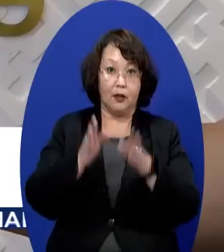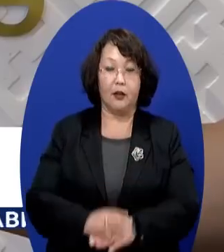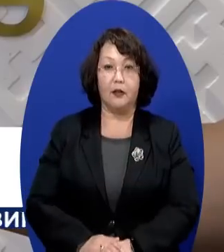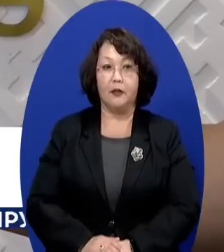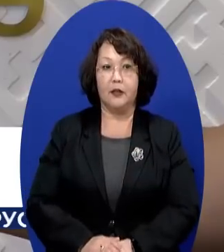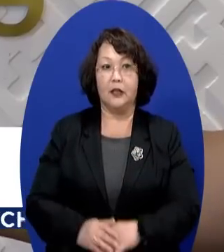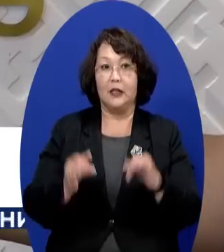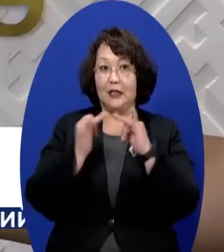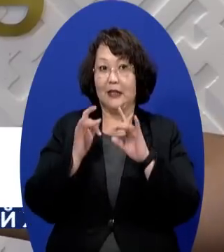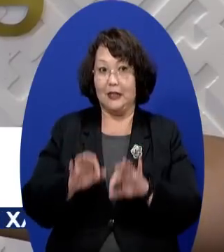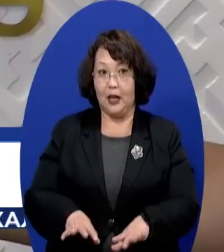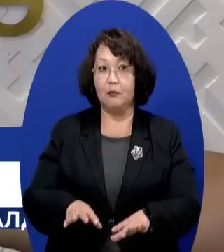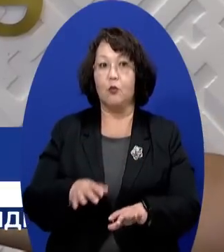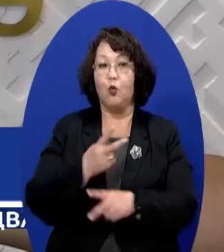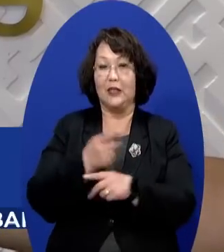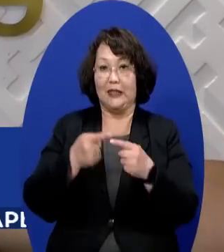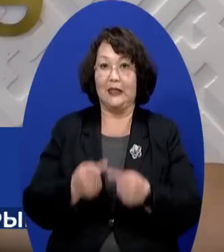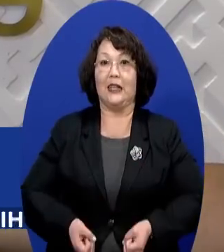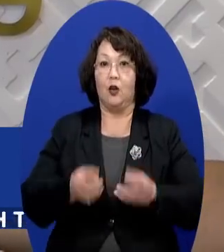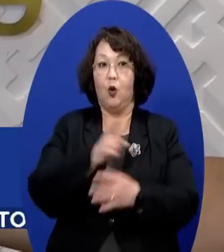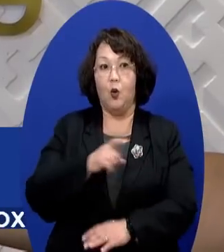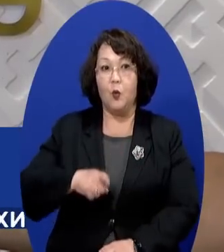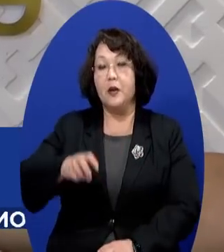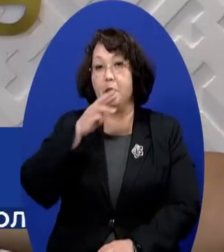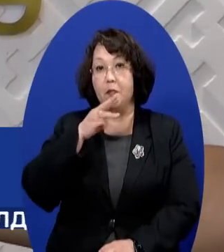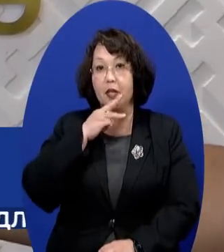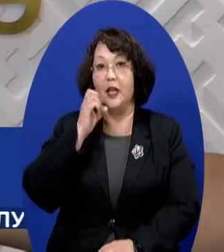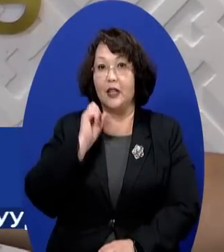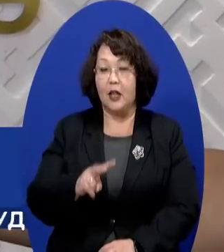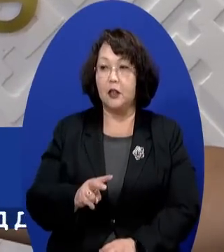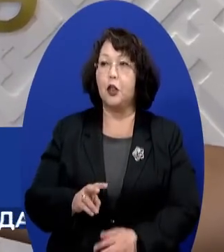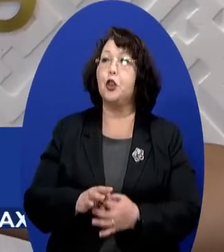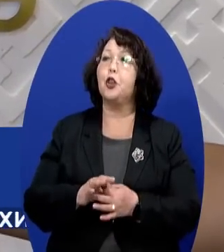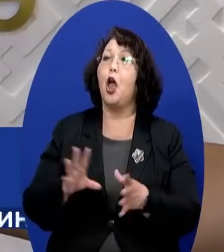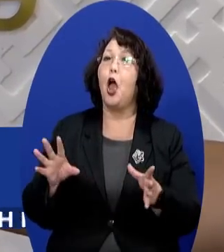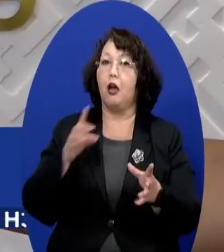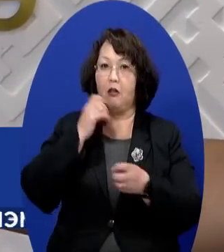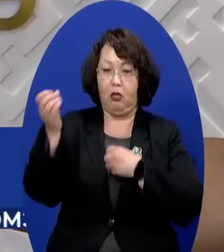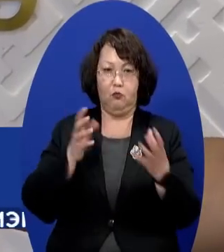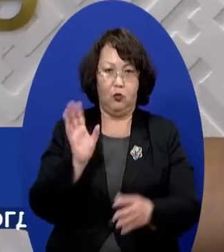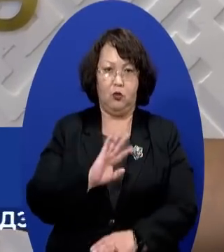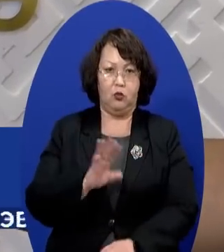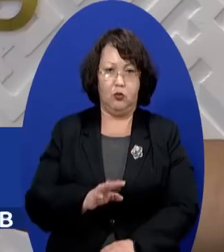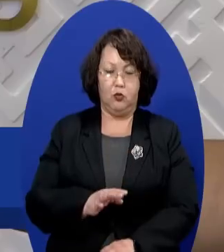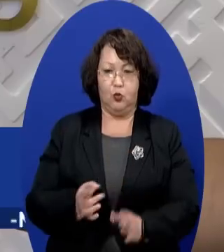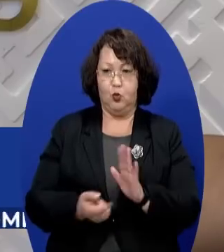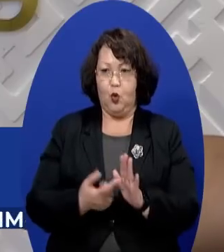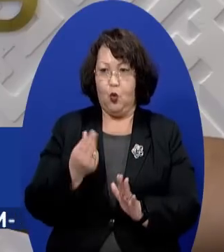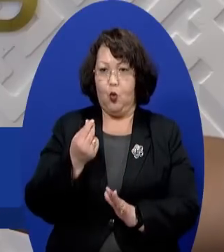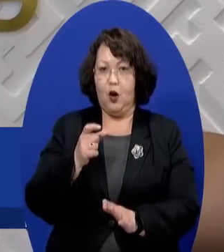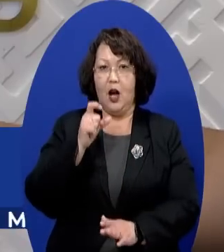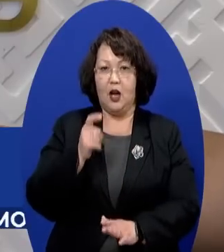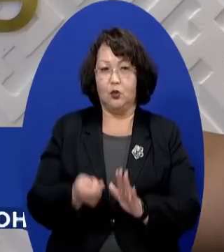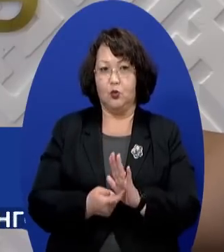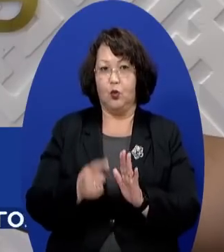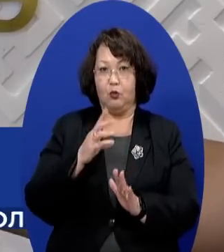Захмаар зайллах гэмт хэрэгтэй урьдчилан зэрэглэх зорилгоор одоо өөрсдөө хувийн мэдээллийг цааш задруулахгүй байх ямар нэгэн баталгаагүй их сурвалжгүй сайт